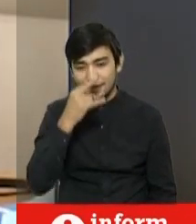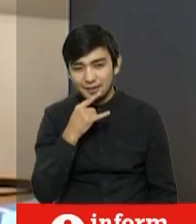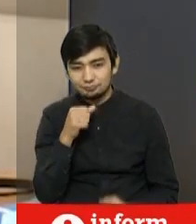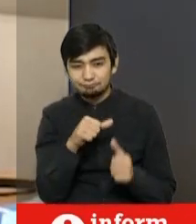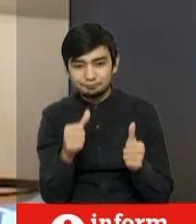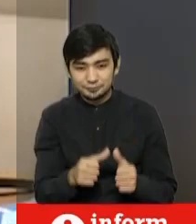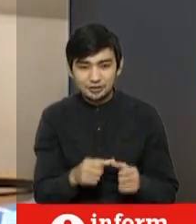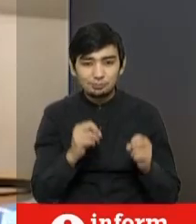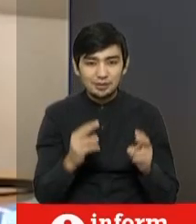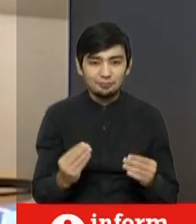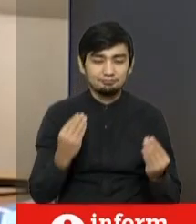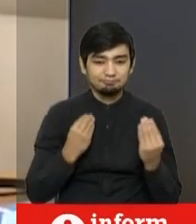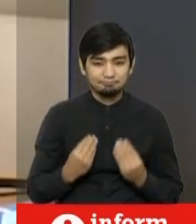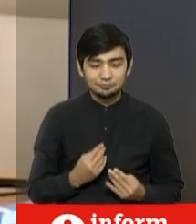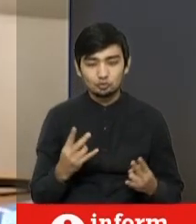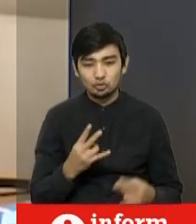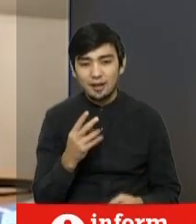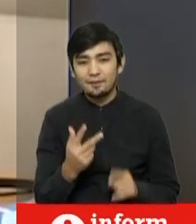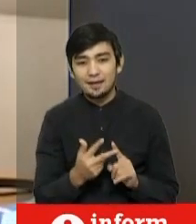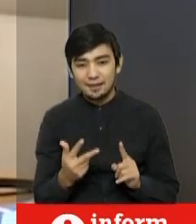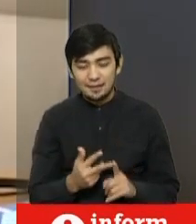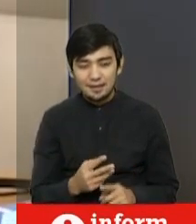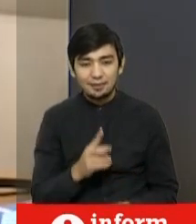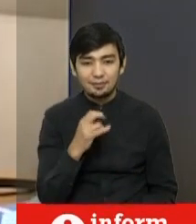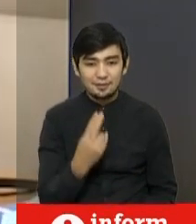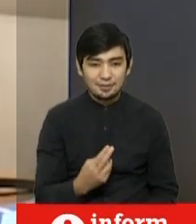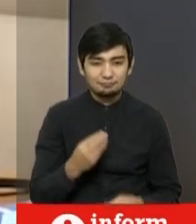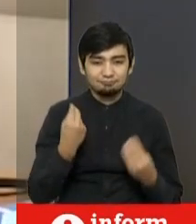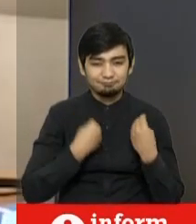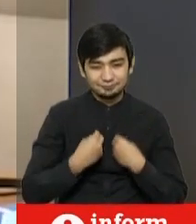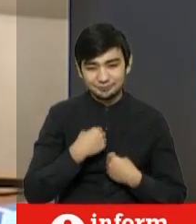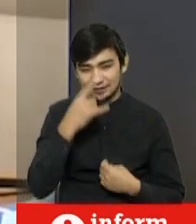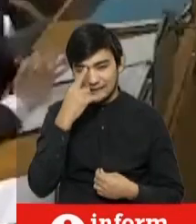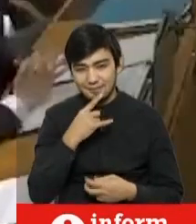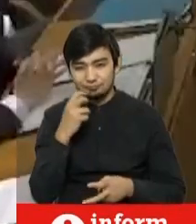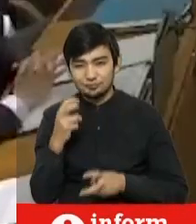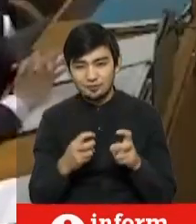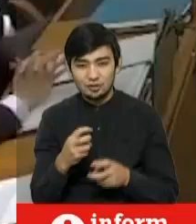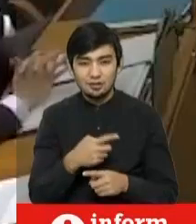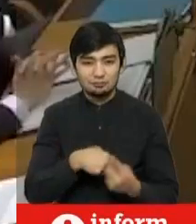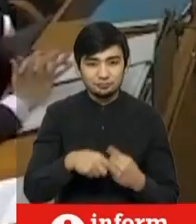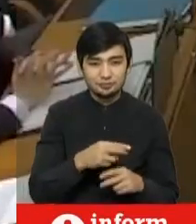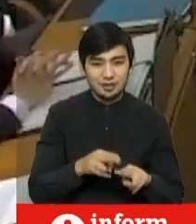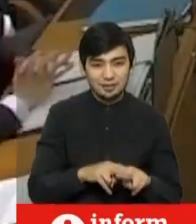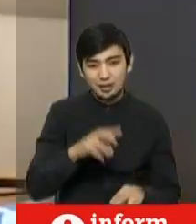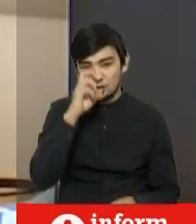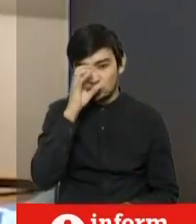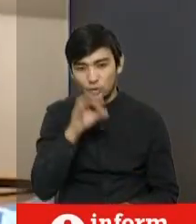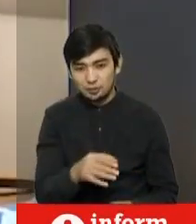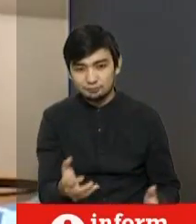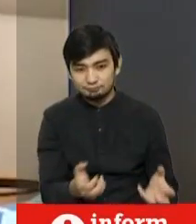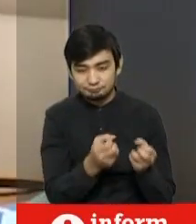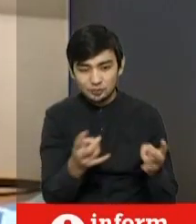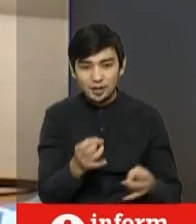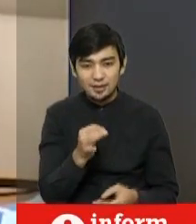айдентика элементтерін қосу. Үшіншіден, ұлттық киім өндіретін отандық кәсіпкерлерге мемлекет тарапынан қолдау көрсетіп, халық